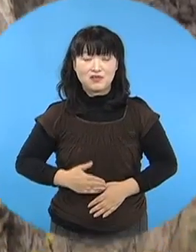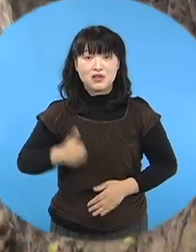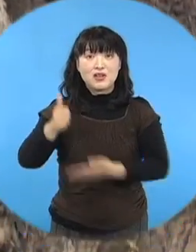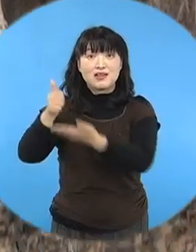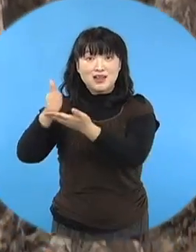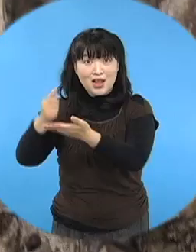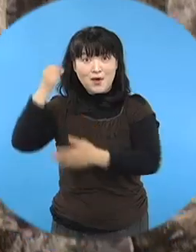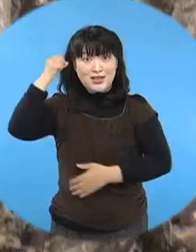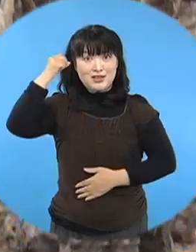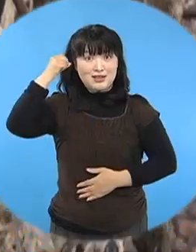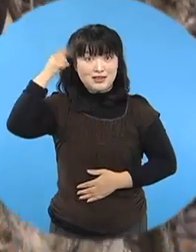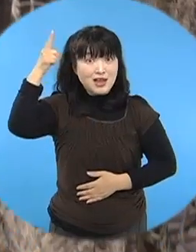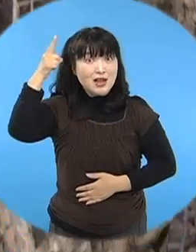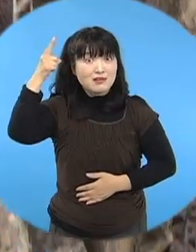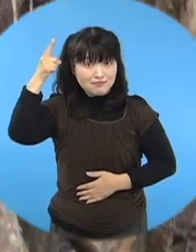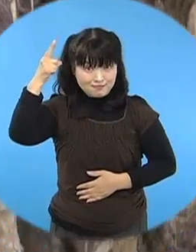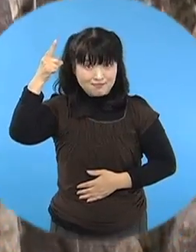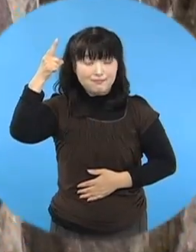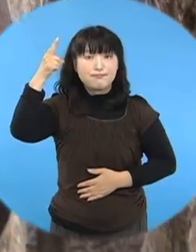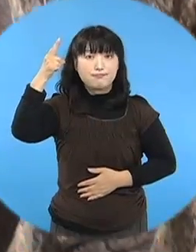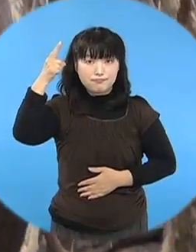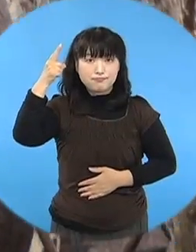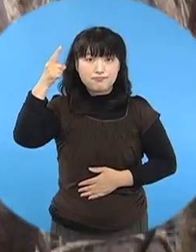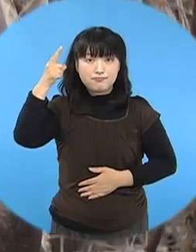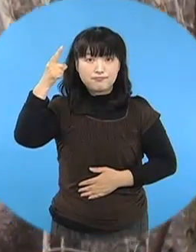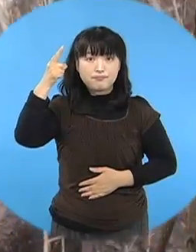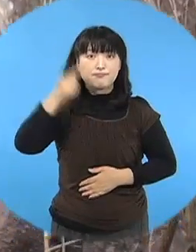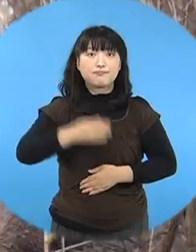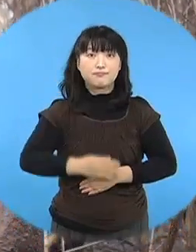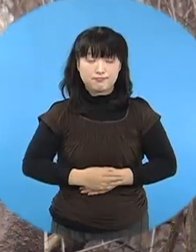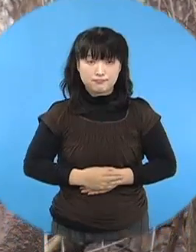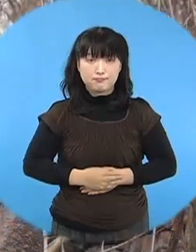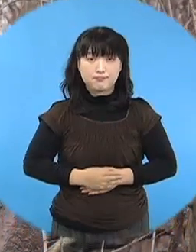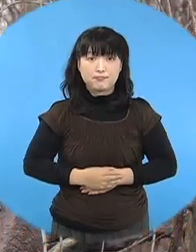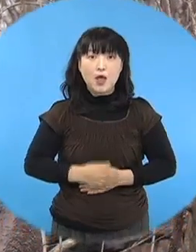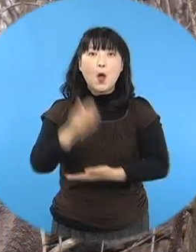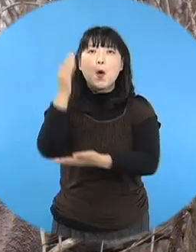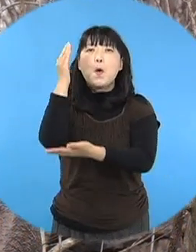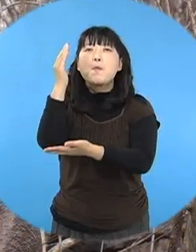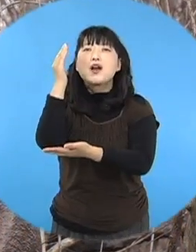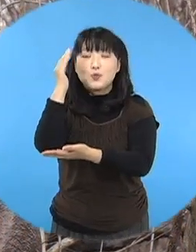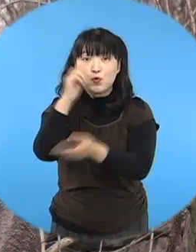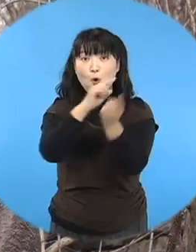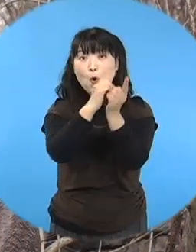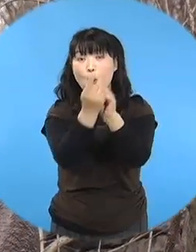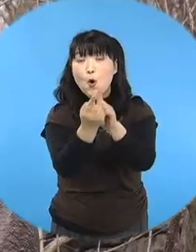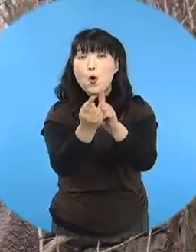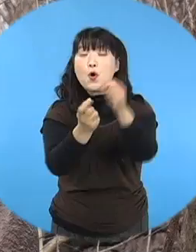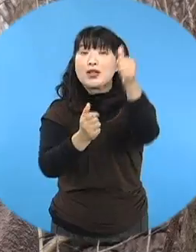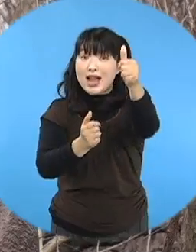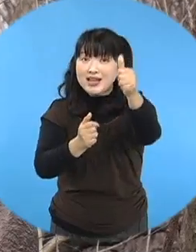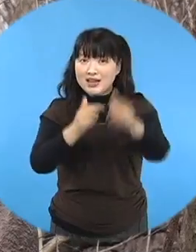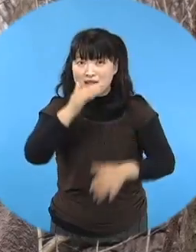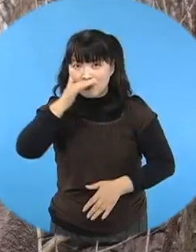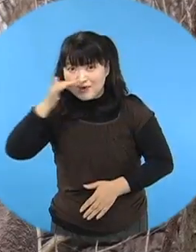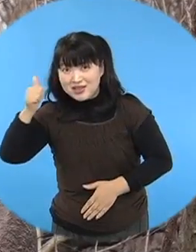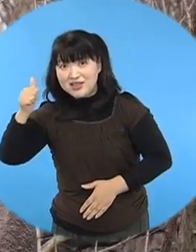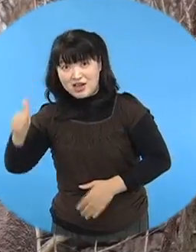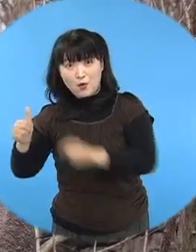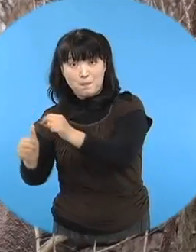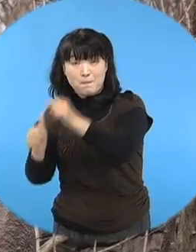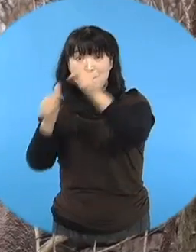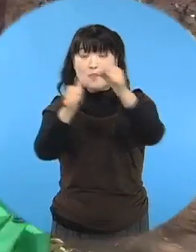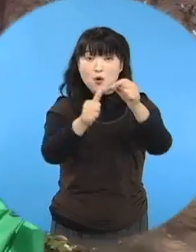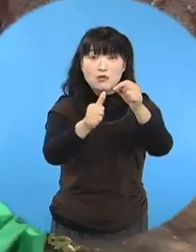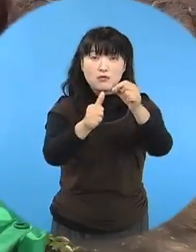覚のある人物 で幕府の代官にちょっと見込まれまして、当時飢饉でちょっと